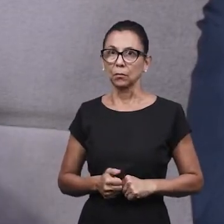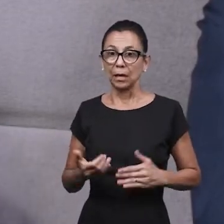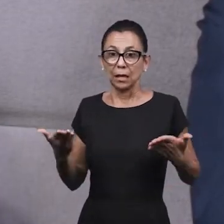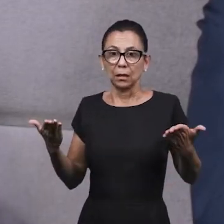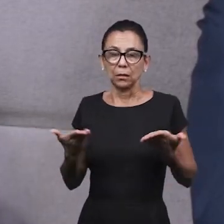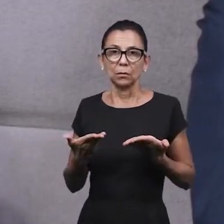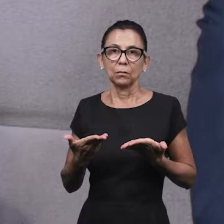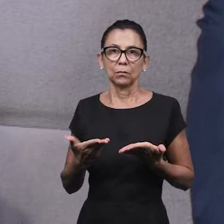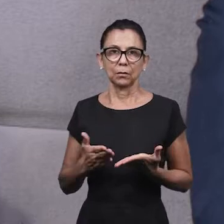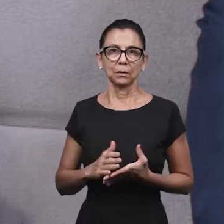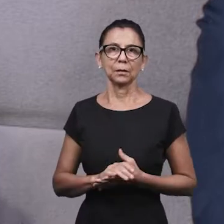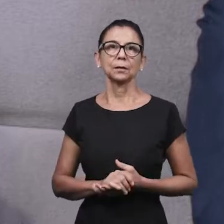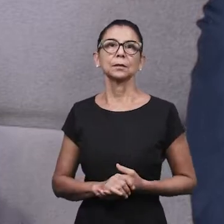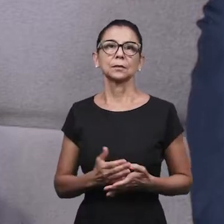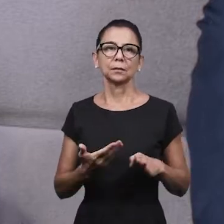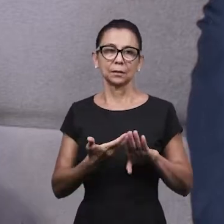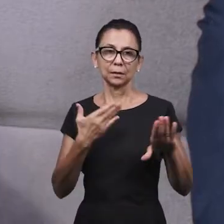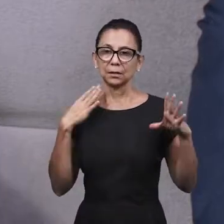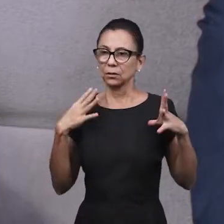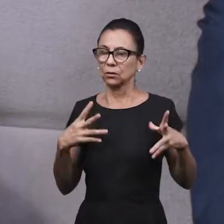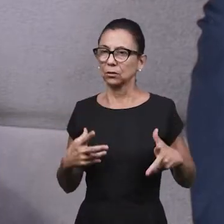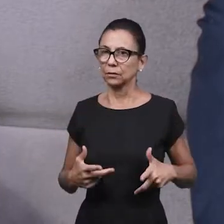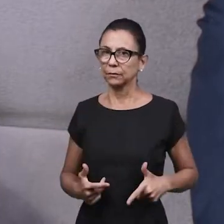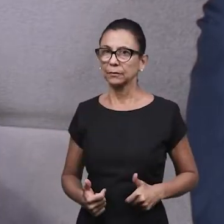déjà prête. Et le Saint-Esprit